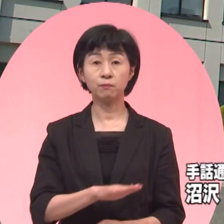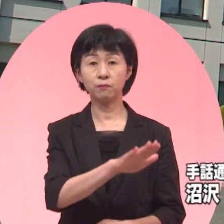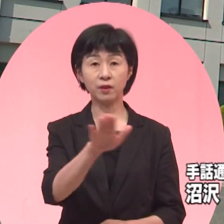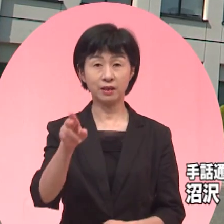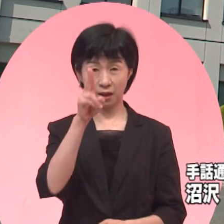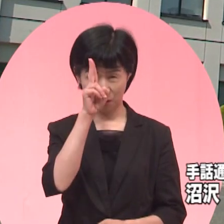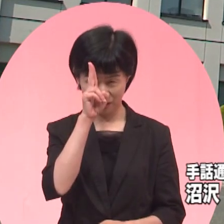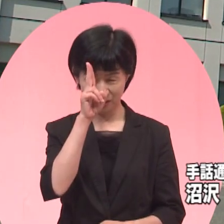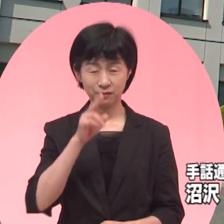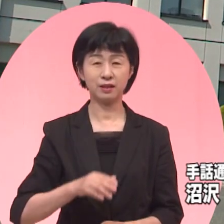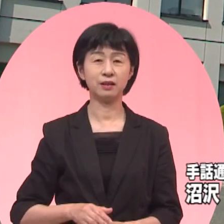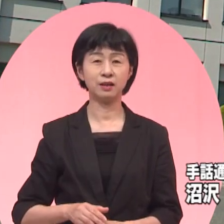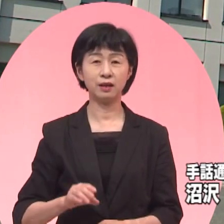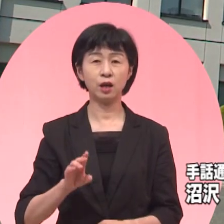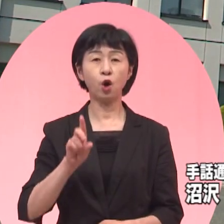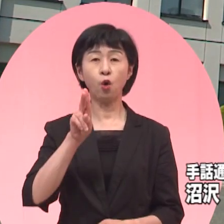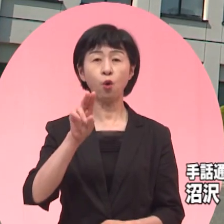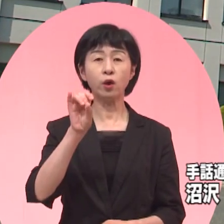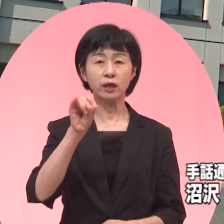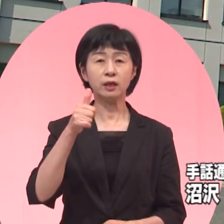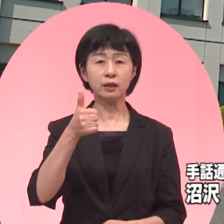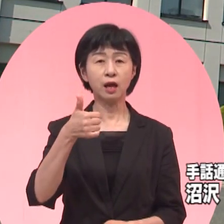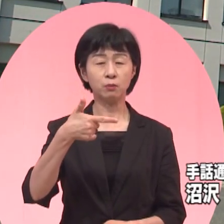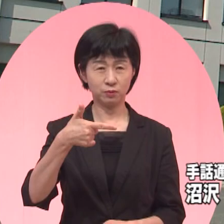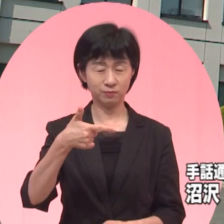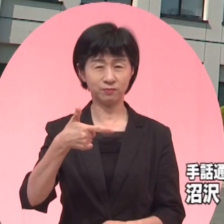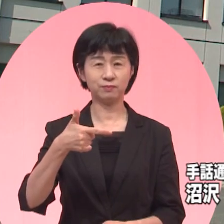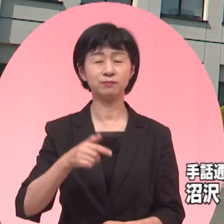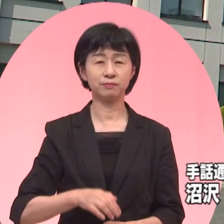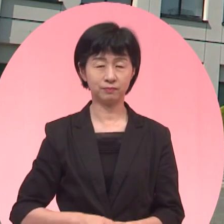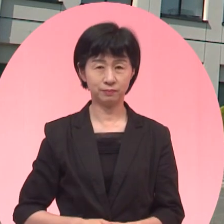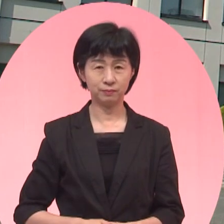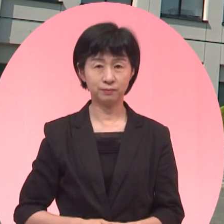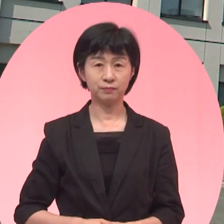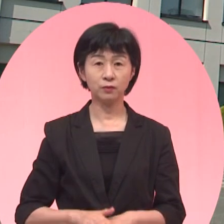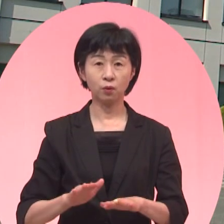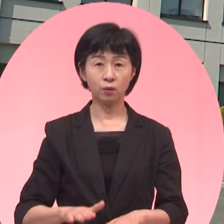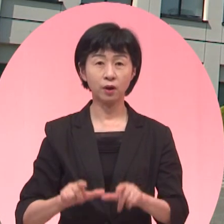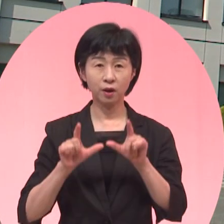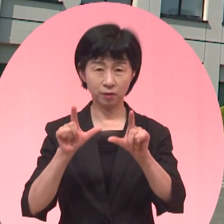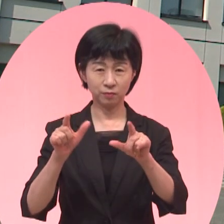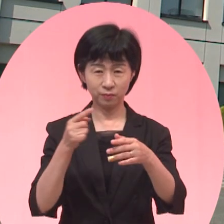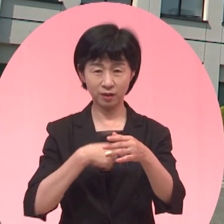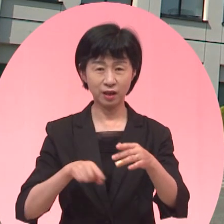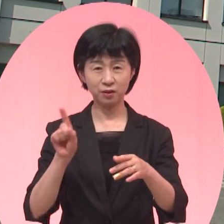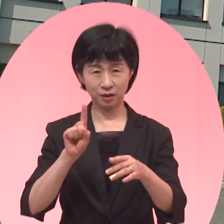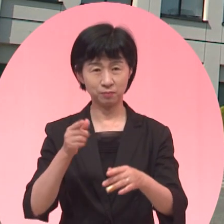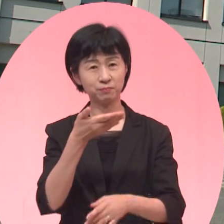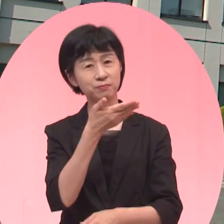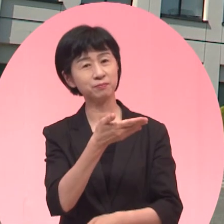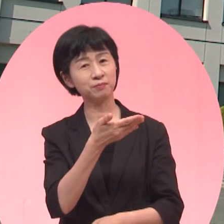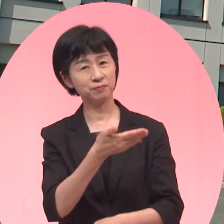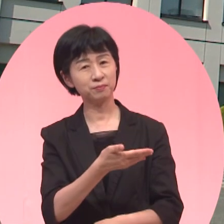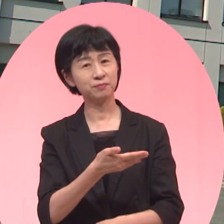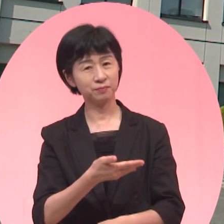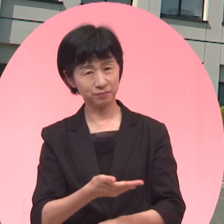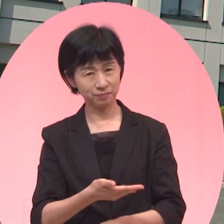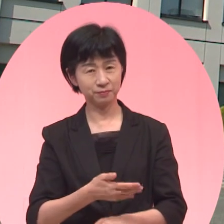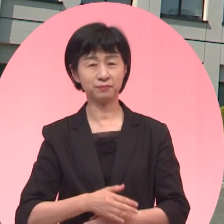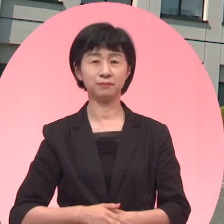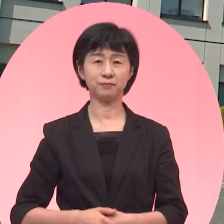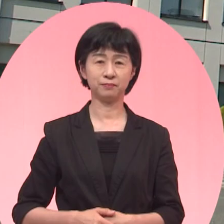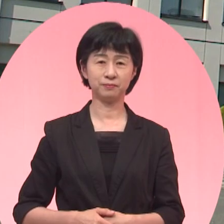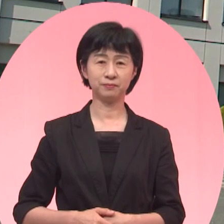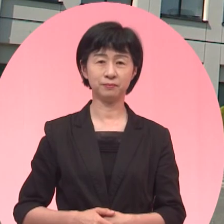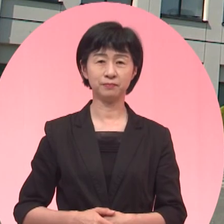皆さんこんにちは。県民だより浮きための時間です。今回は自転車保険等への加入義務化